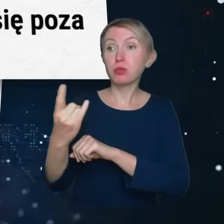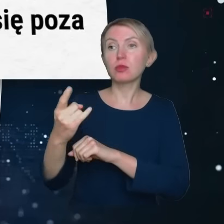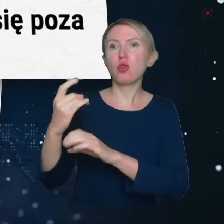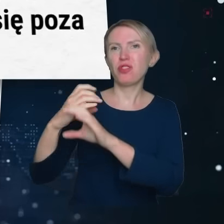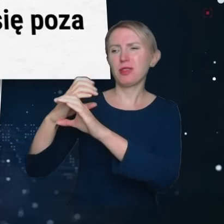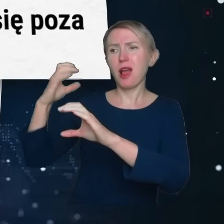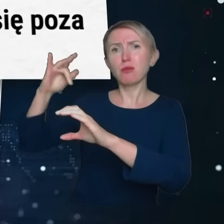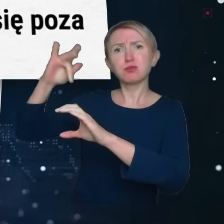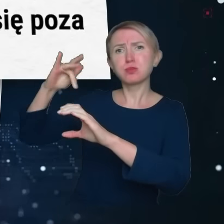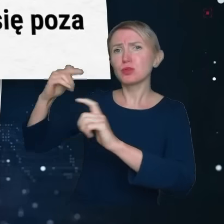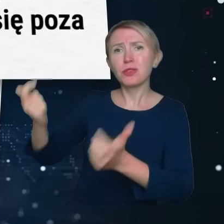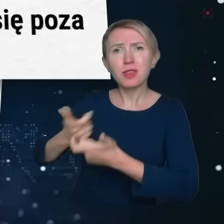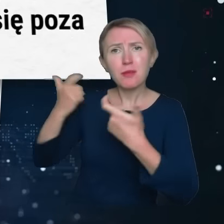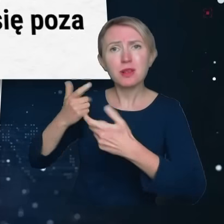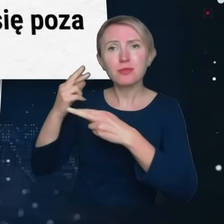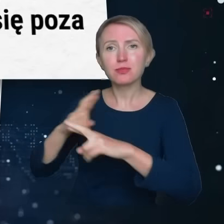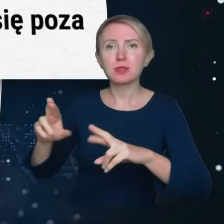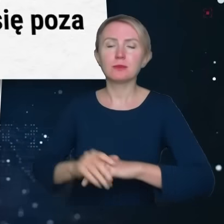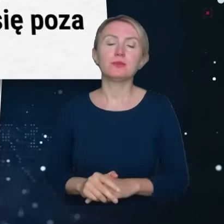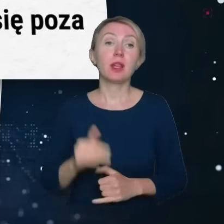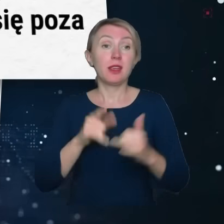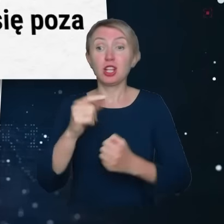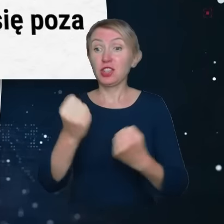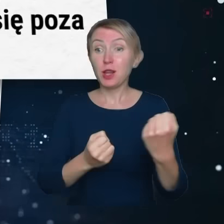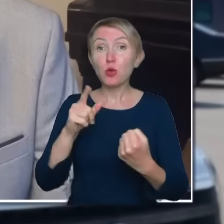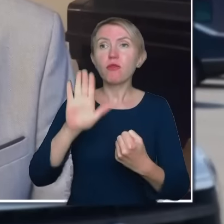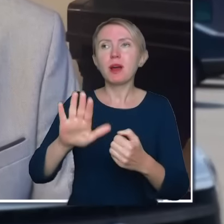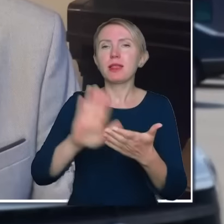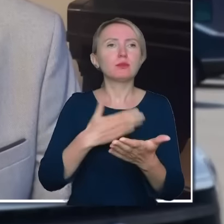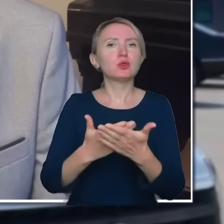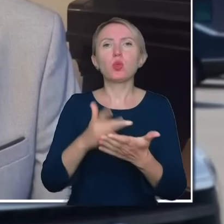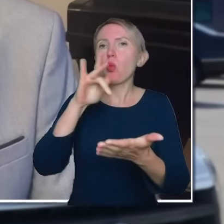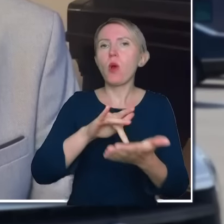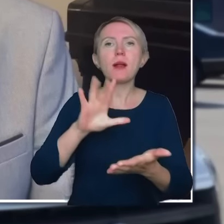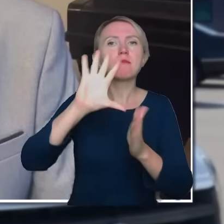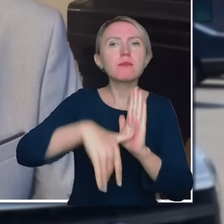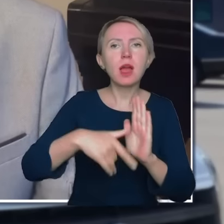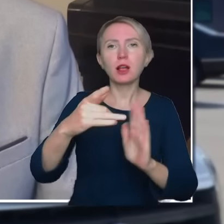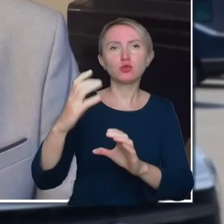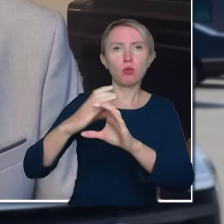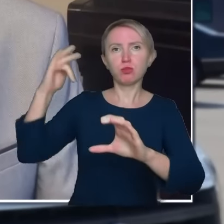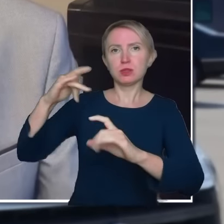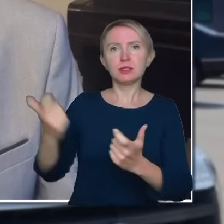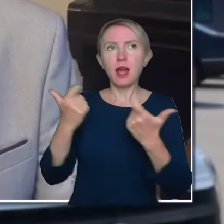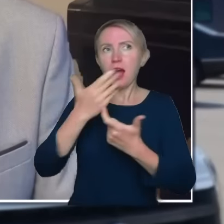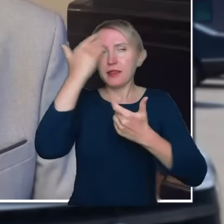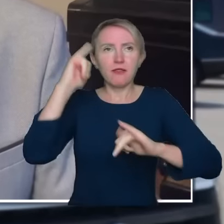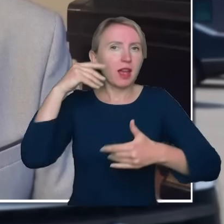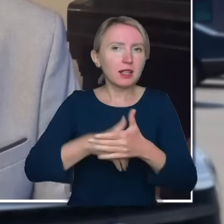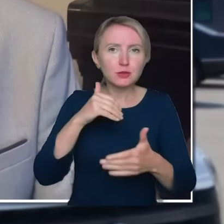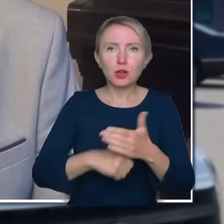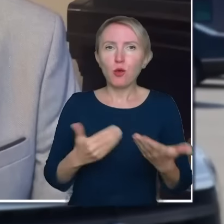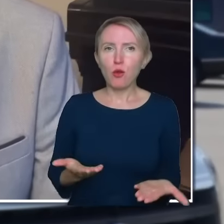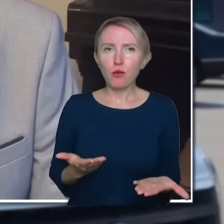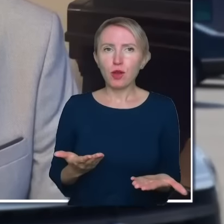bardzo niebezpieczne ładunki. Jeżeli taki kierowca wjedzie chociażby do miasta z takim ładunkiem, nie będzie wiedział, jak się zachować, no to nie trzeba